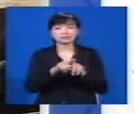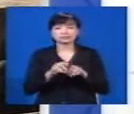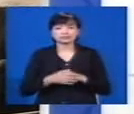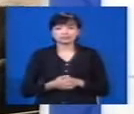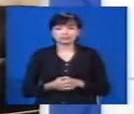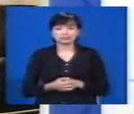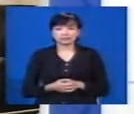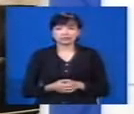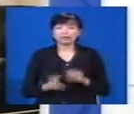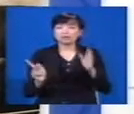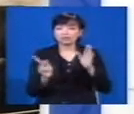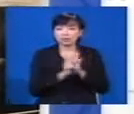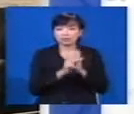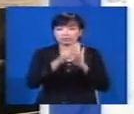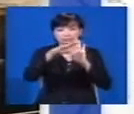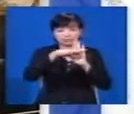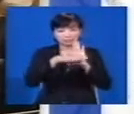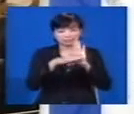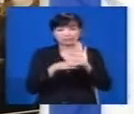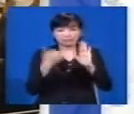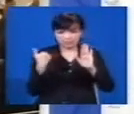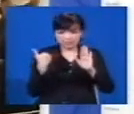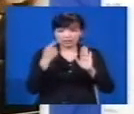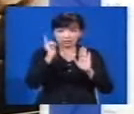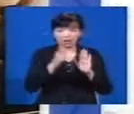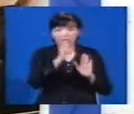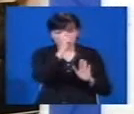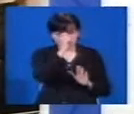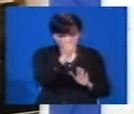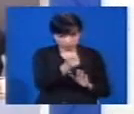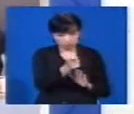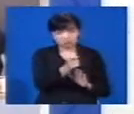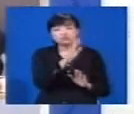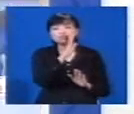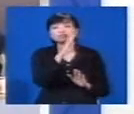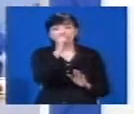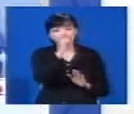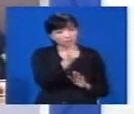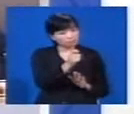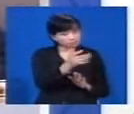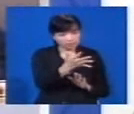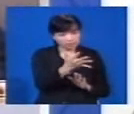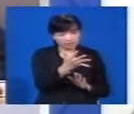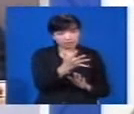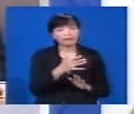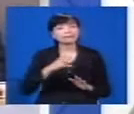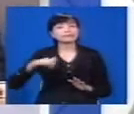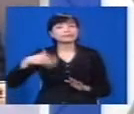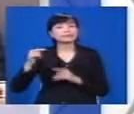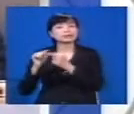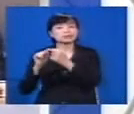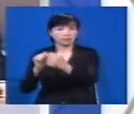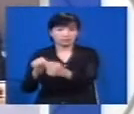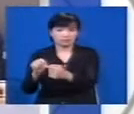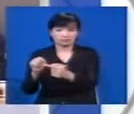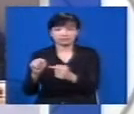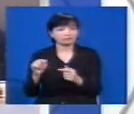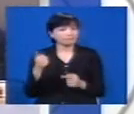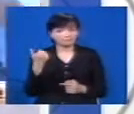ราไม่เคารพเนี่ยมันก็เดินหน้าไม่ได้ ครับ เรื่องนี้อาจจะเป็นเรื่องยากผมคิดว่าคณะทำงานย่อยก็คงจะต้อง